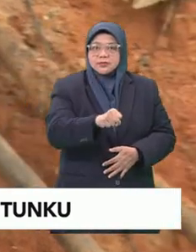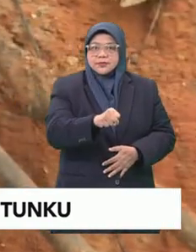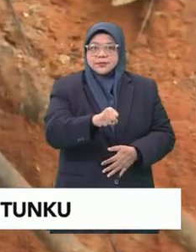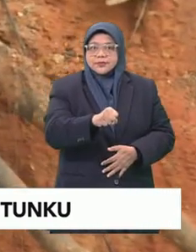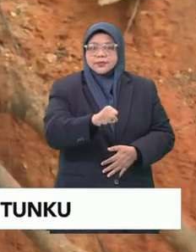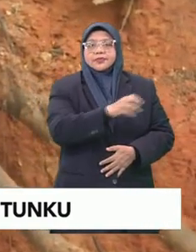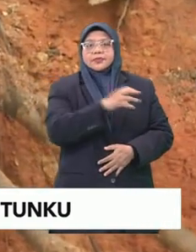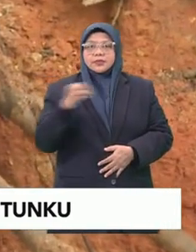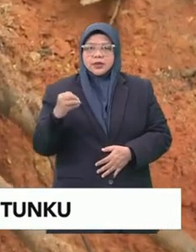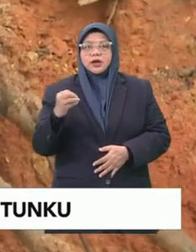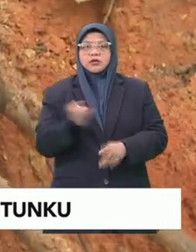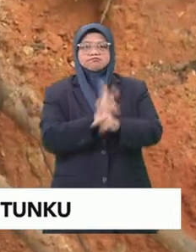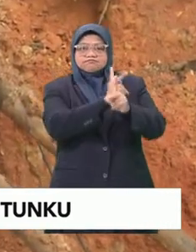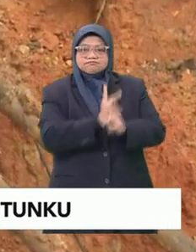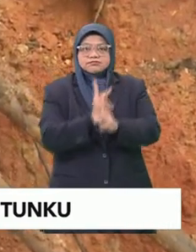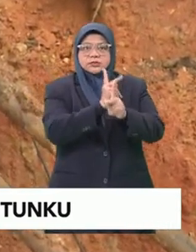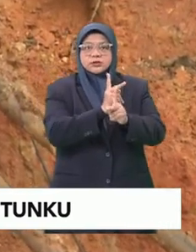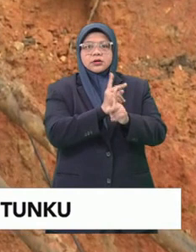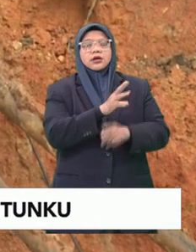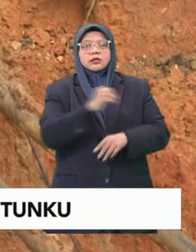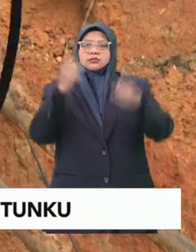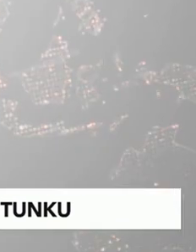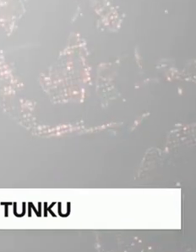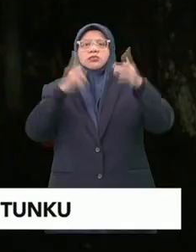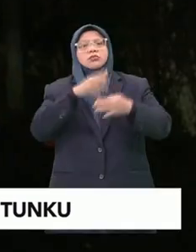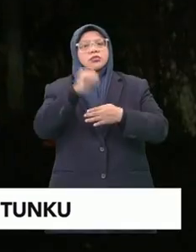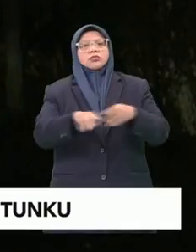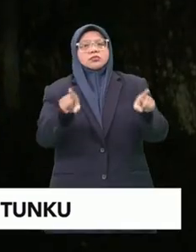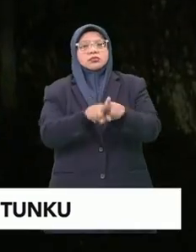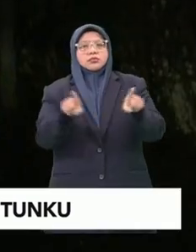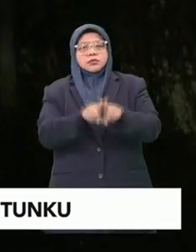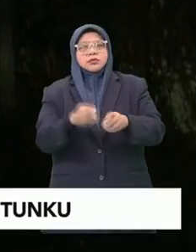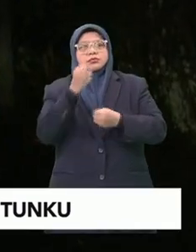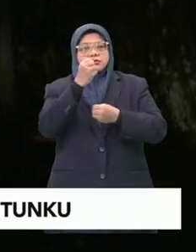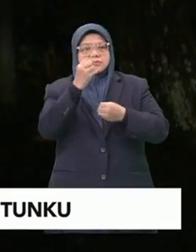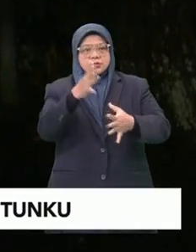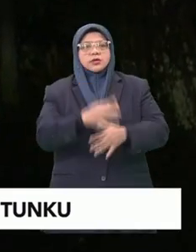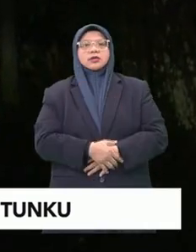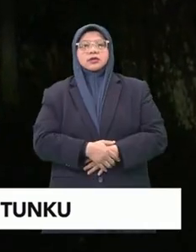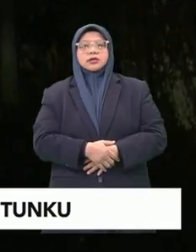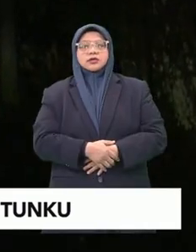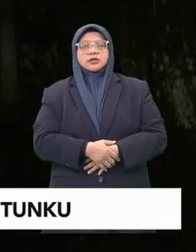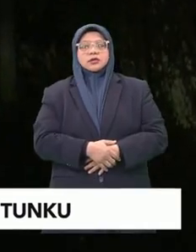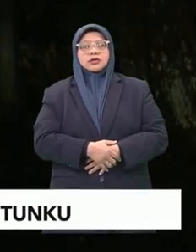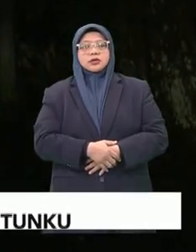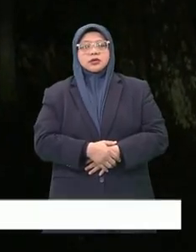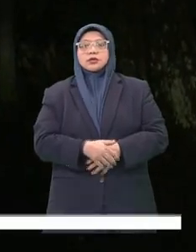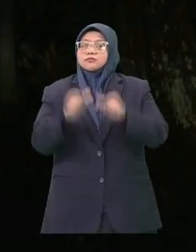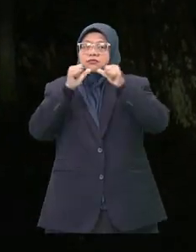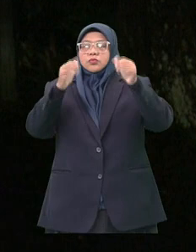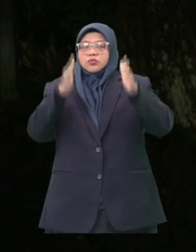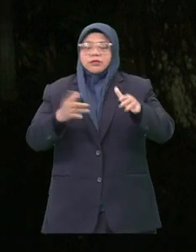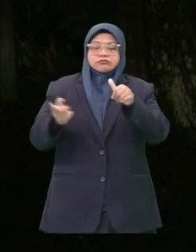beberapa tanda awal yang boleh diawasi. Ini yang dikatakan oleh pengarah program Slopewatch iaitu Eriko Motoyama yang memaklumkan bahawa orang awam sebenarnya